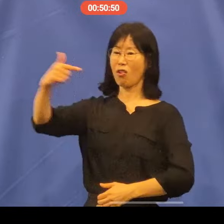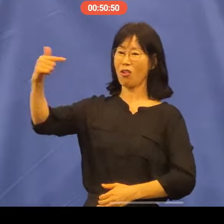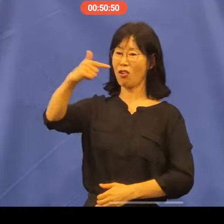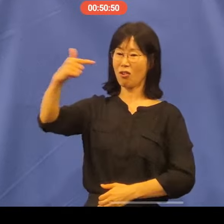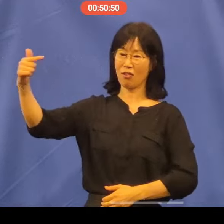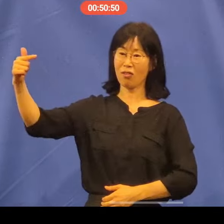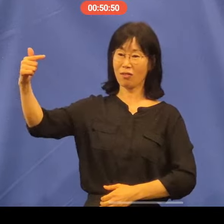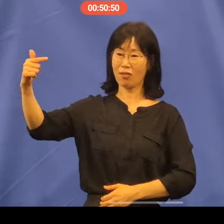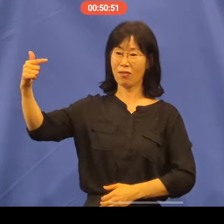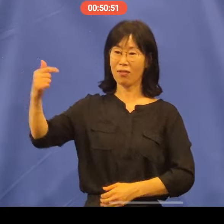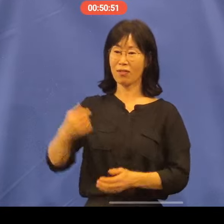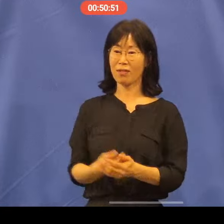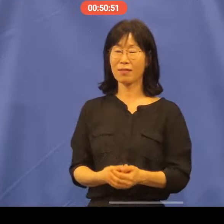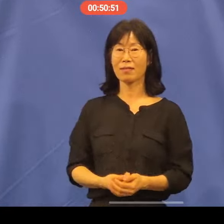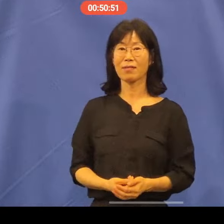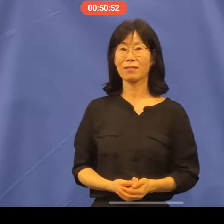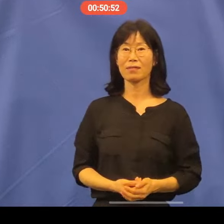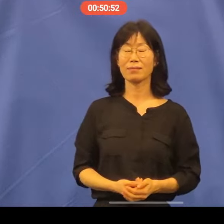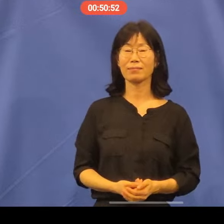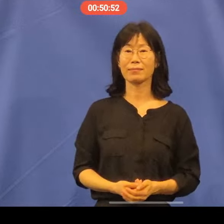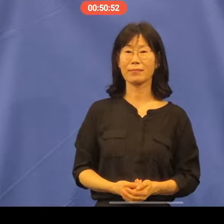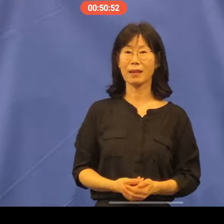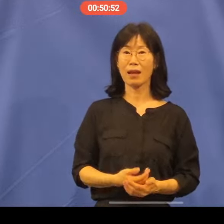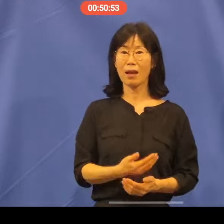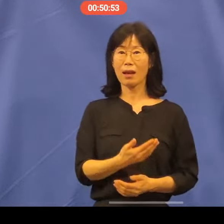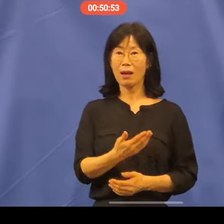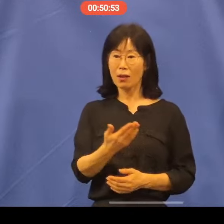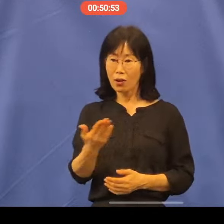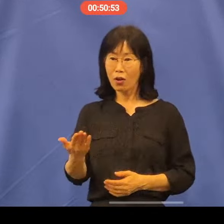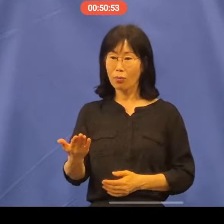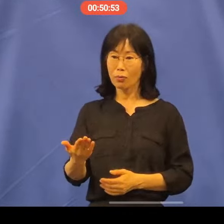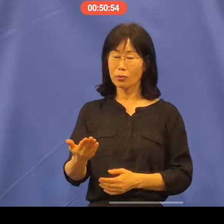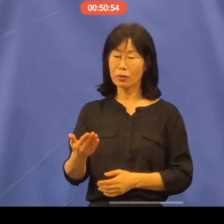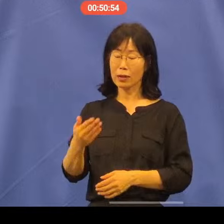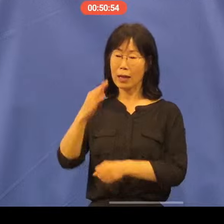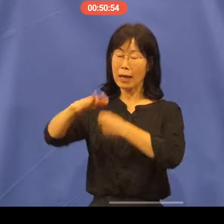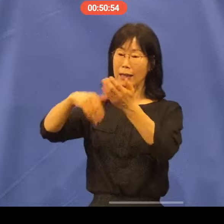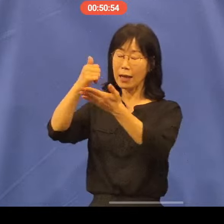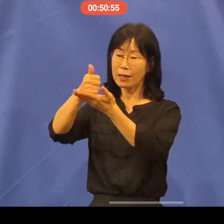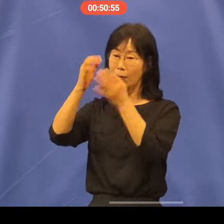여러분, 보이지 않는 하나님을 보는 것 같이 하는 거, 그게 믿음이잖아요.